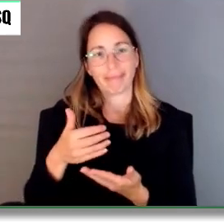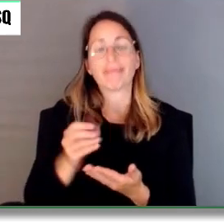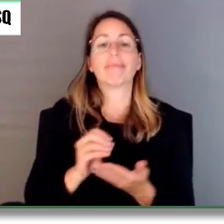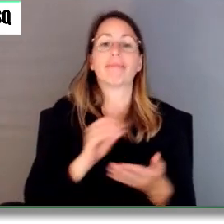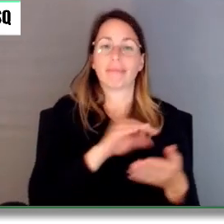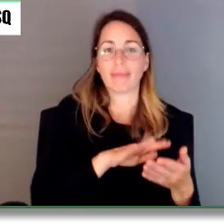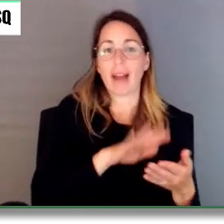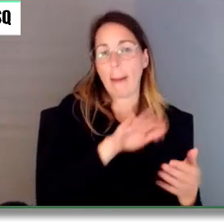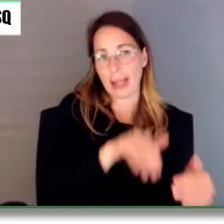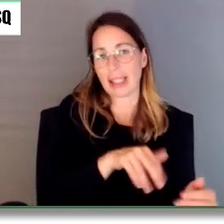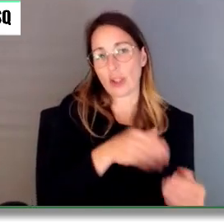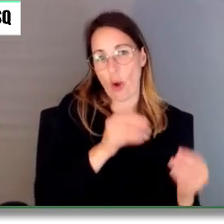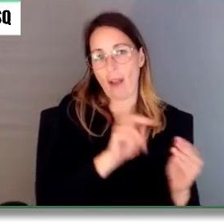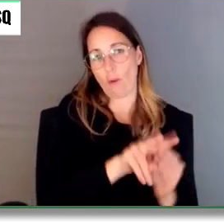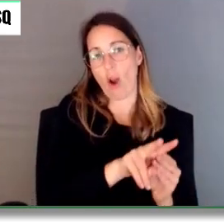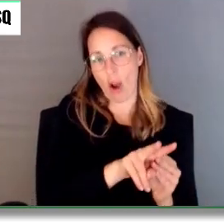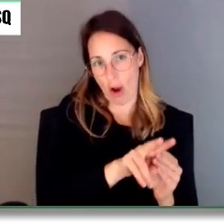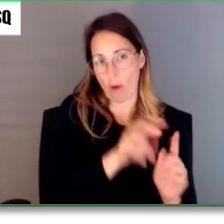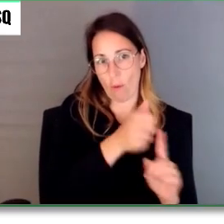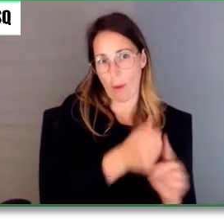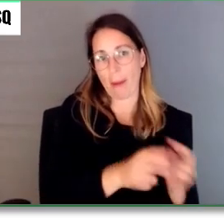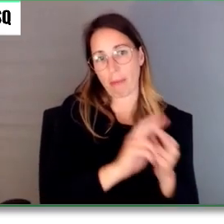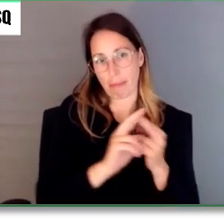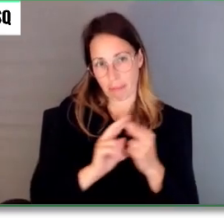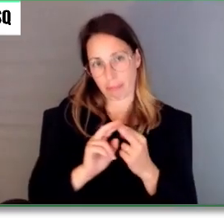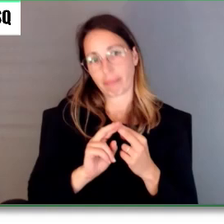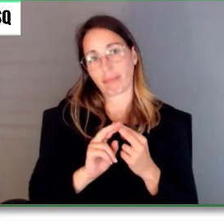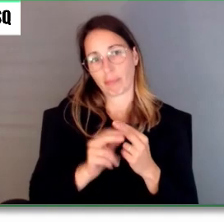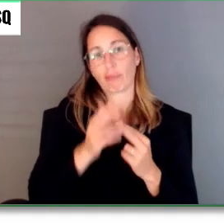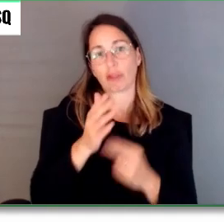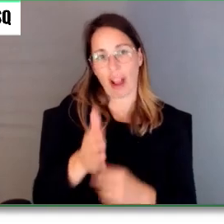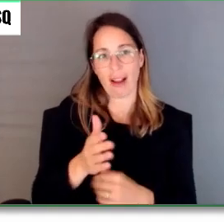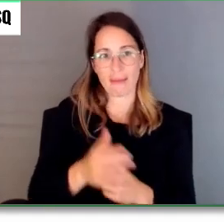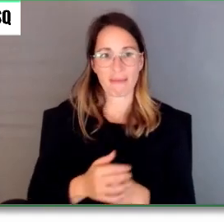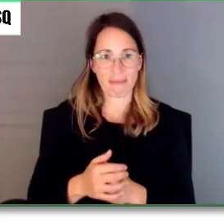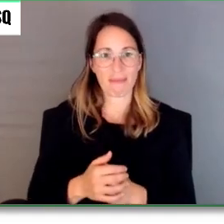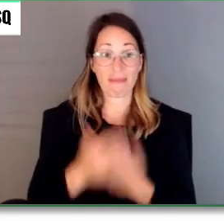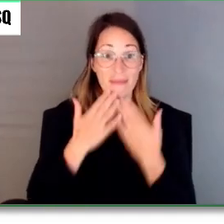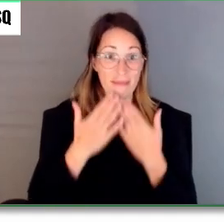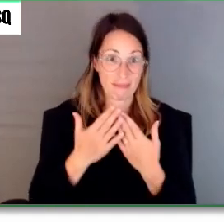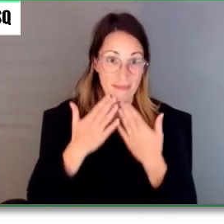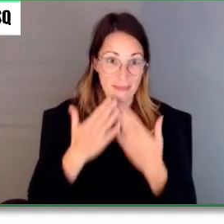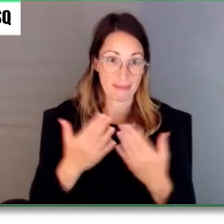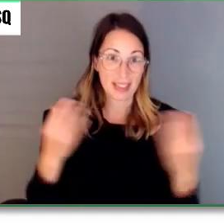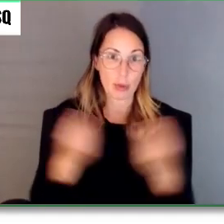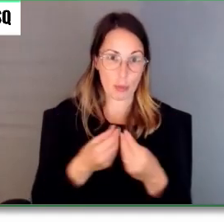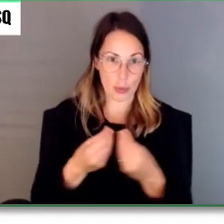vous les enverrons pour que vous puissiez répondre plus tard. Merci beaucoup.